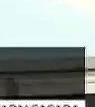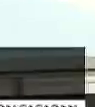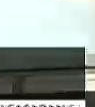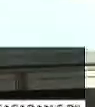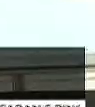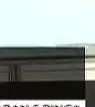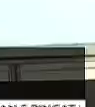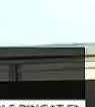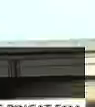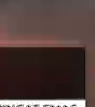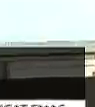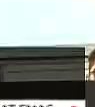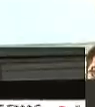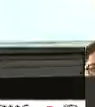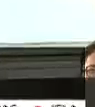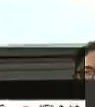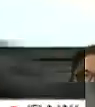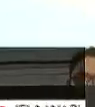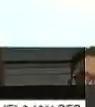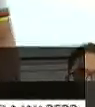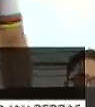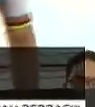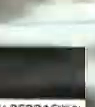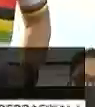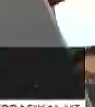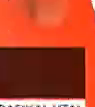The Pocket Rocket Man mahu sumbang emas.